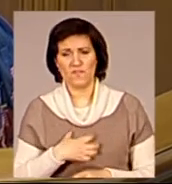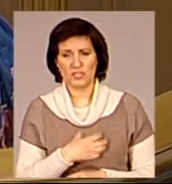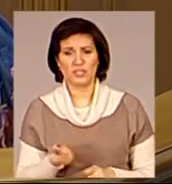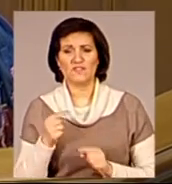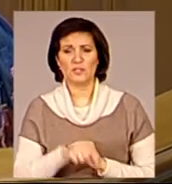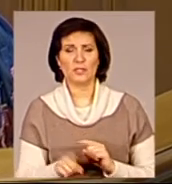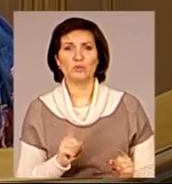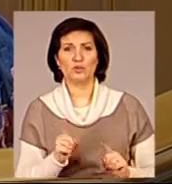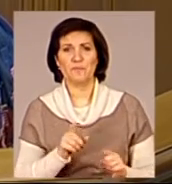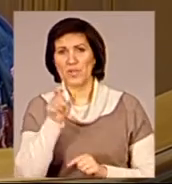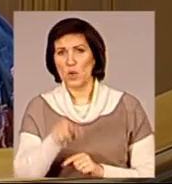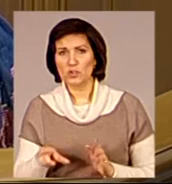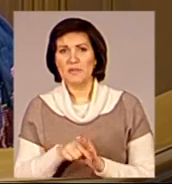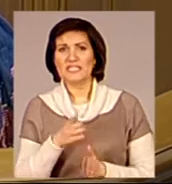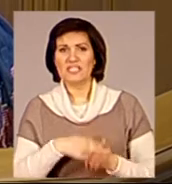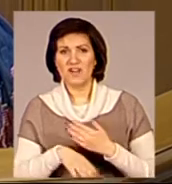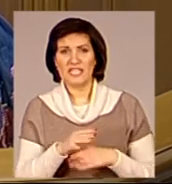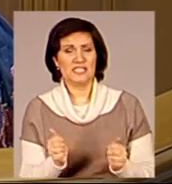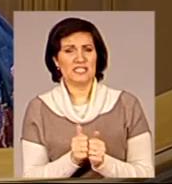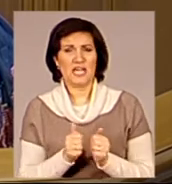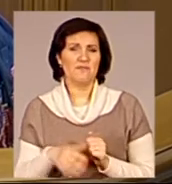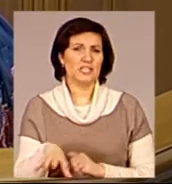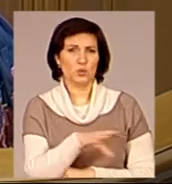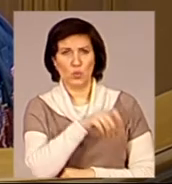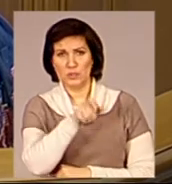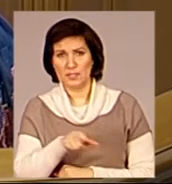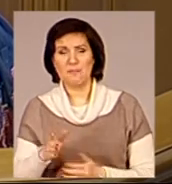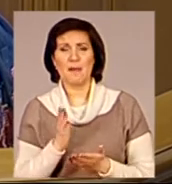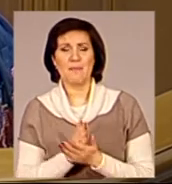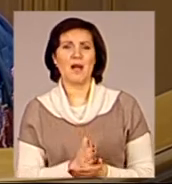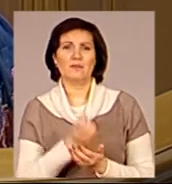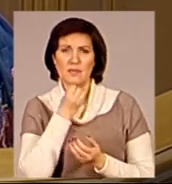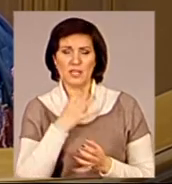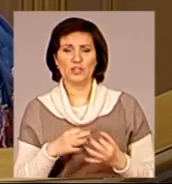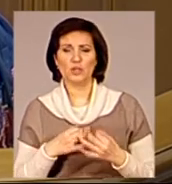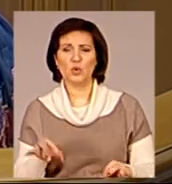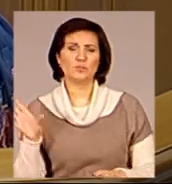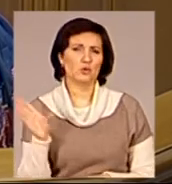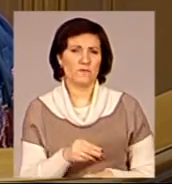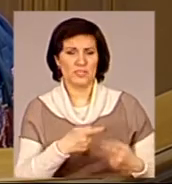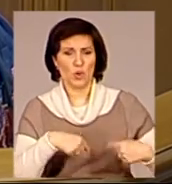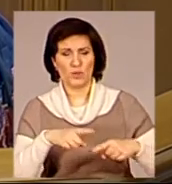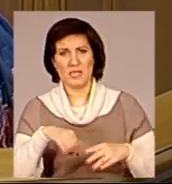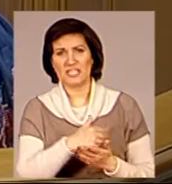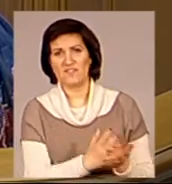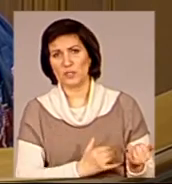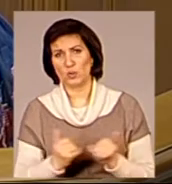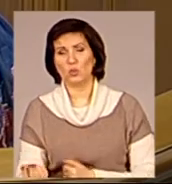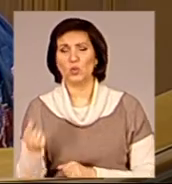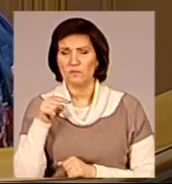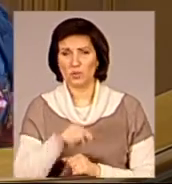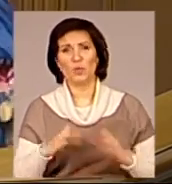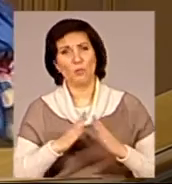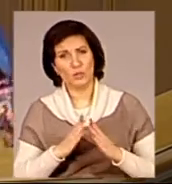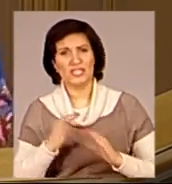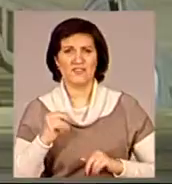тим, щоб особи з інвалідністю на рівні з усіма мали належний доступ до усіх об'єктів інфраструктури, в тому числі до